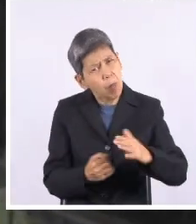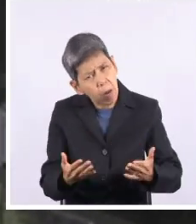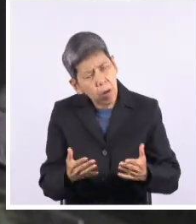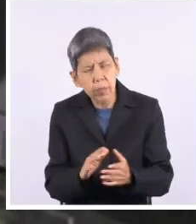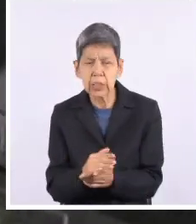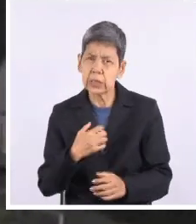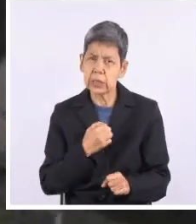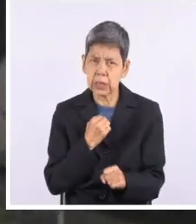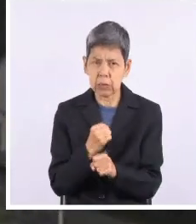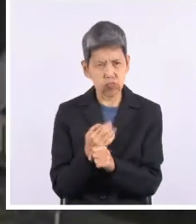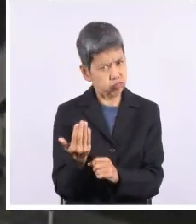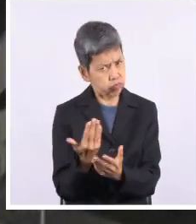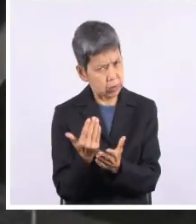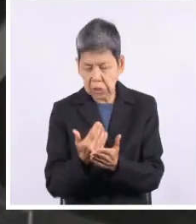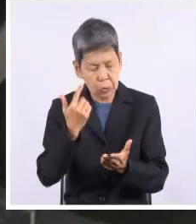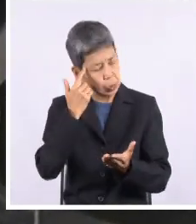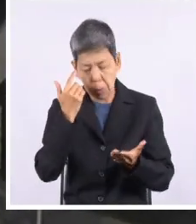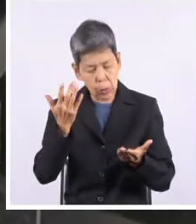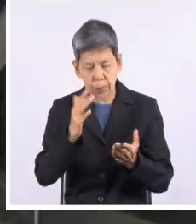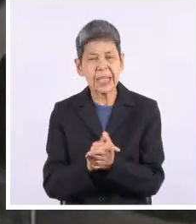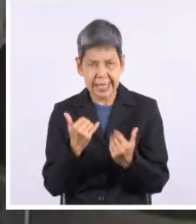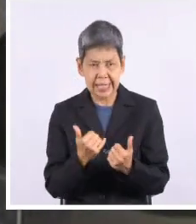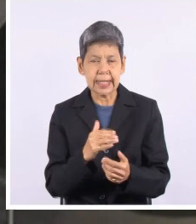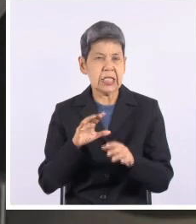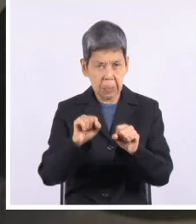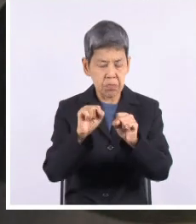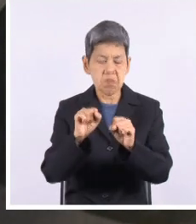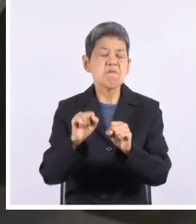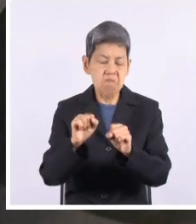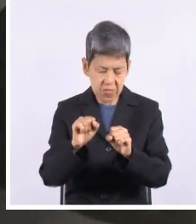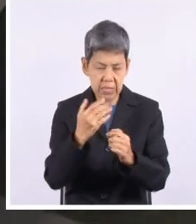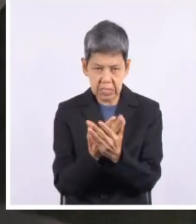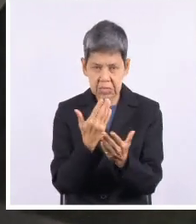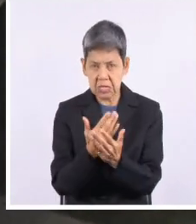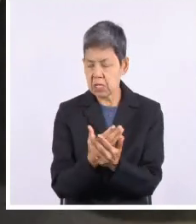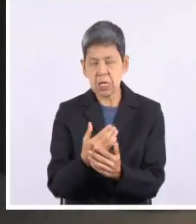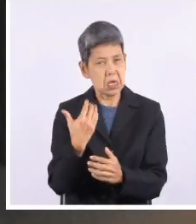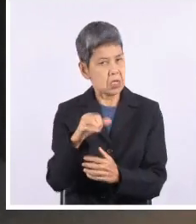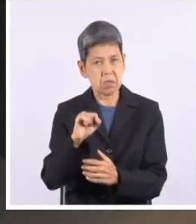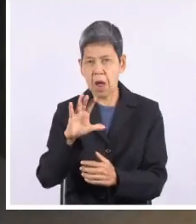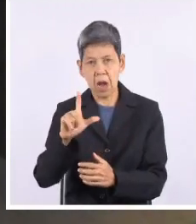เพื่อไปเรียกค่าไถ่หรือไม่นะครับแต่ว่ารางวัลนำจับนี้สูงมากๆนะครับประมาณ 15ล้านบาทเลยครับ